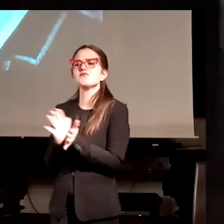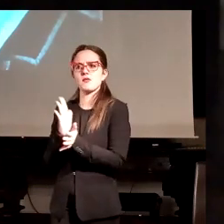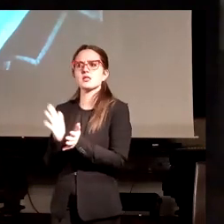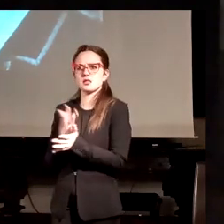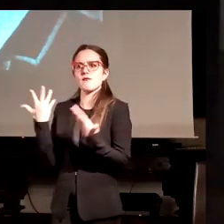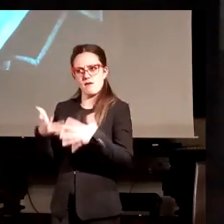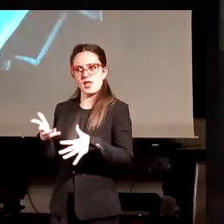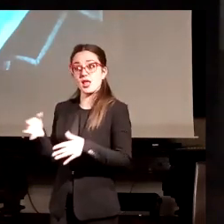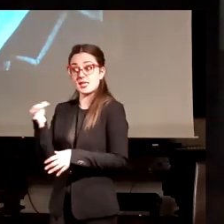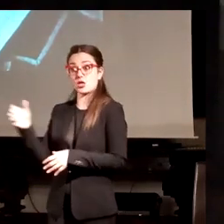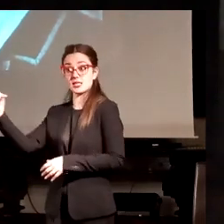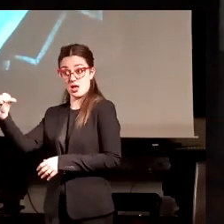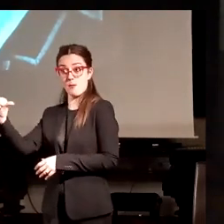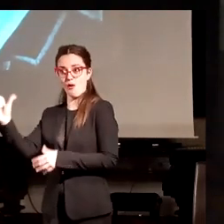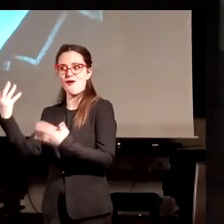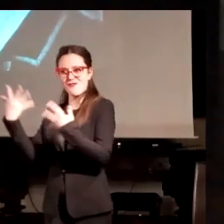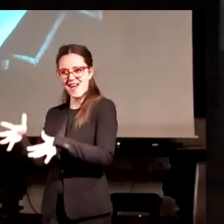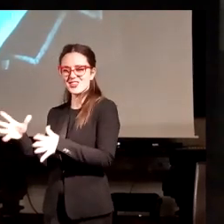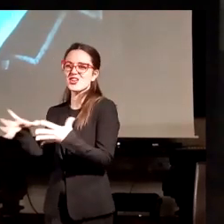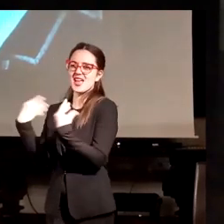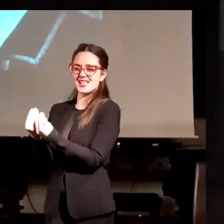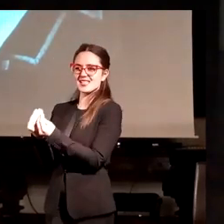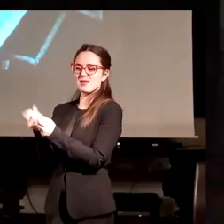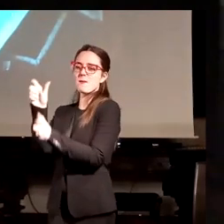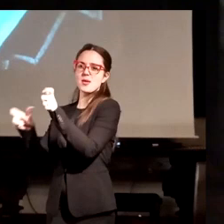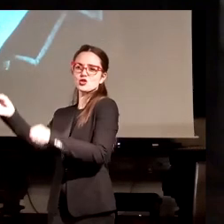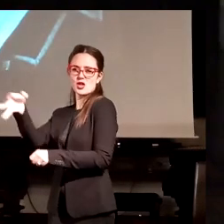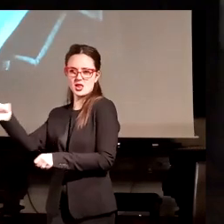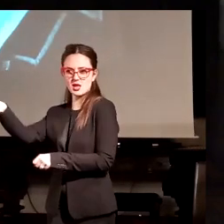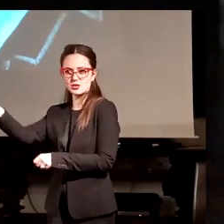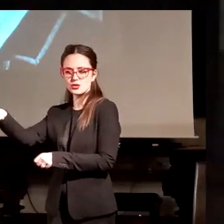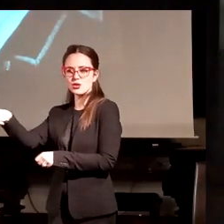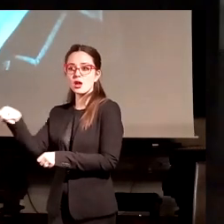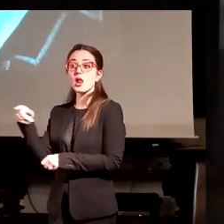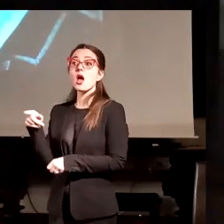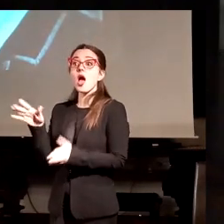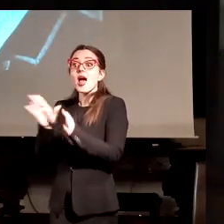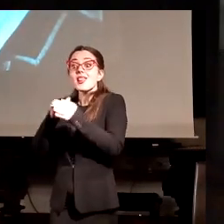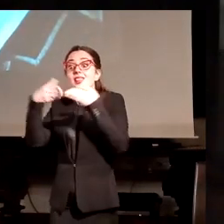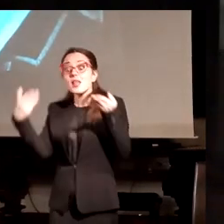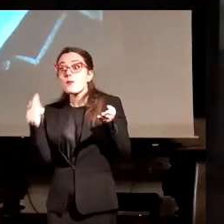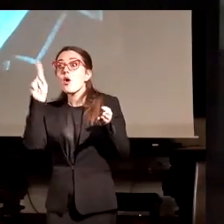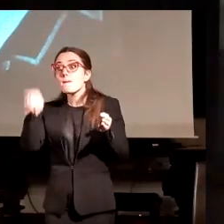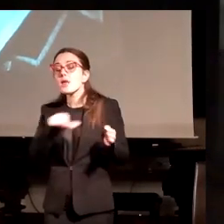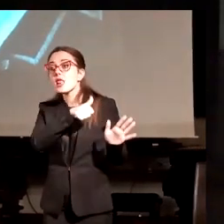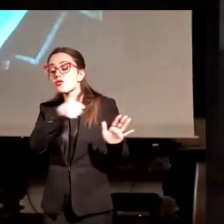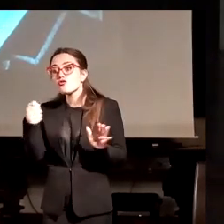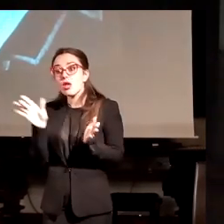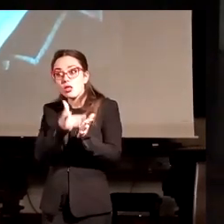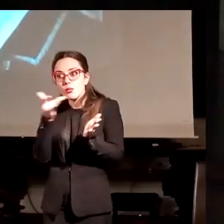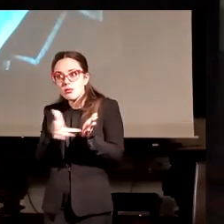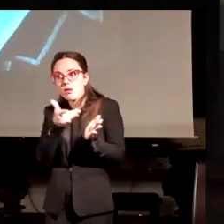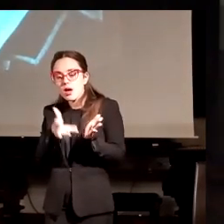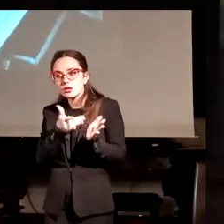tra l'altro insieme agli indigeni questo libro e 1.100 pagine scritto